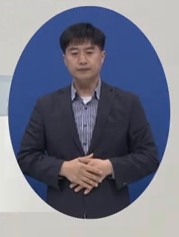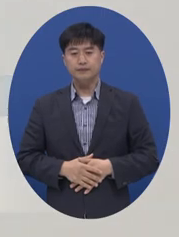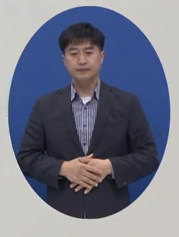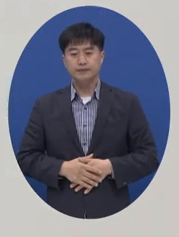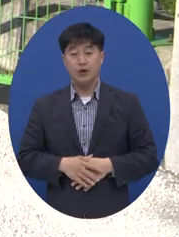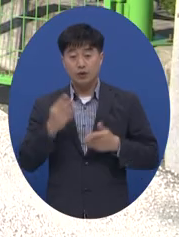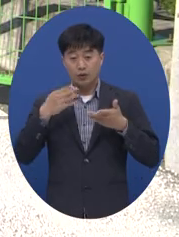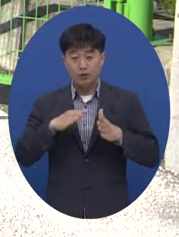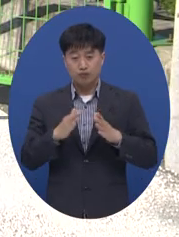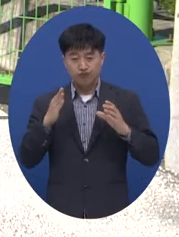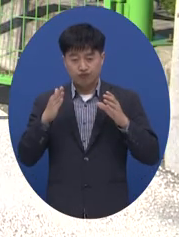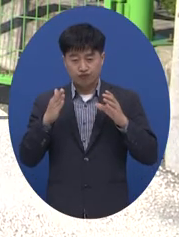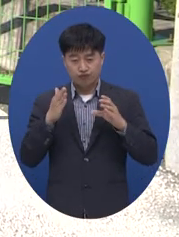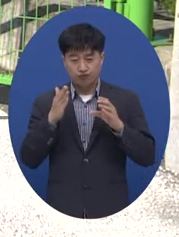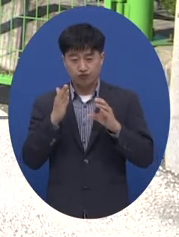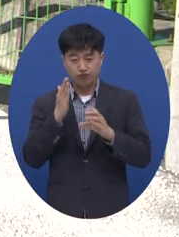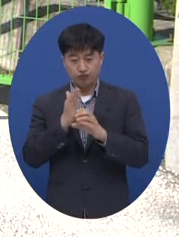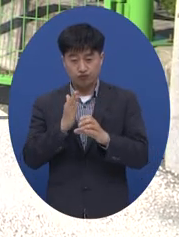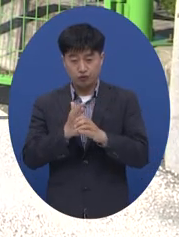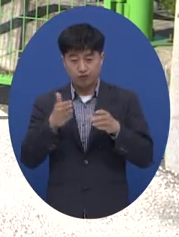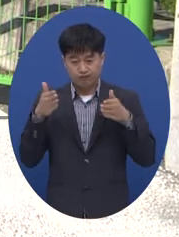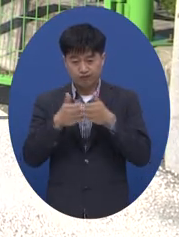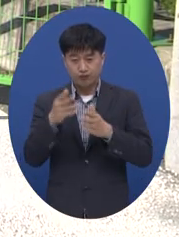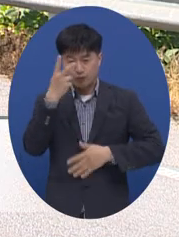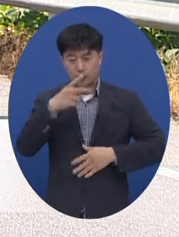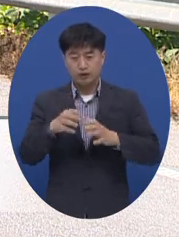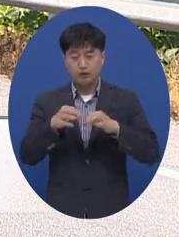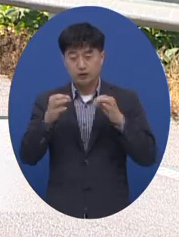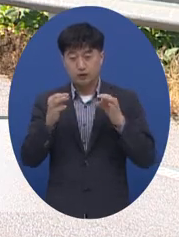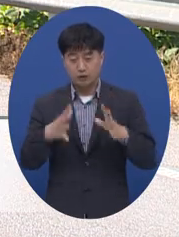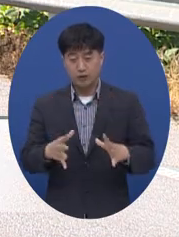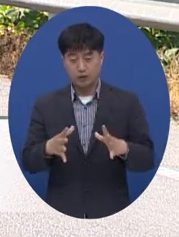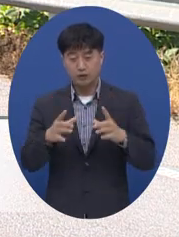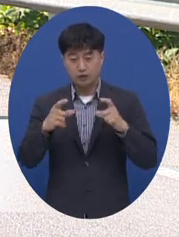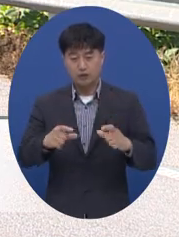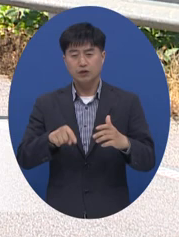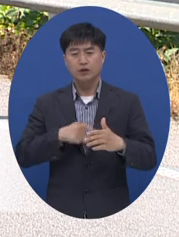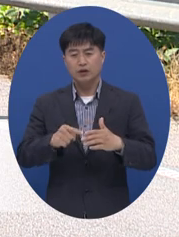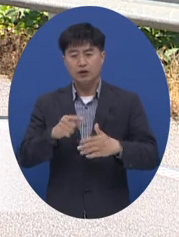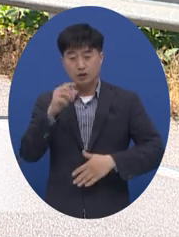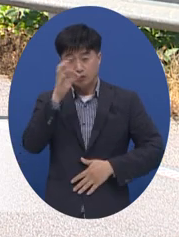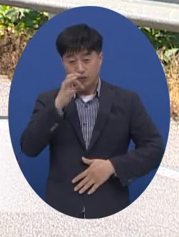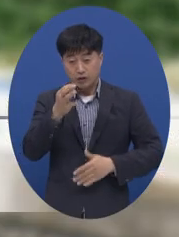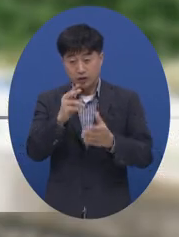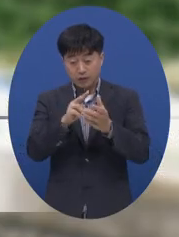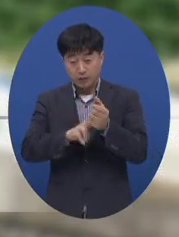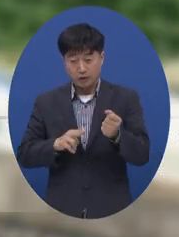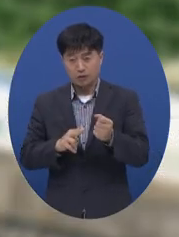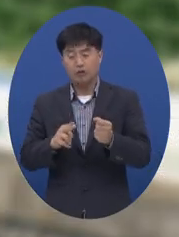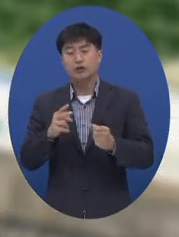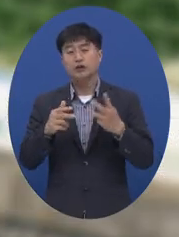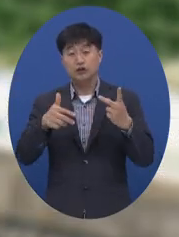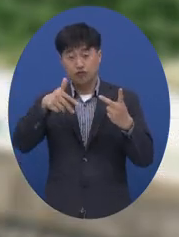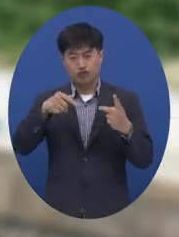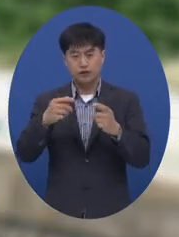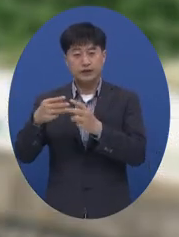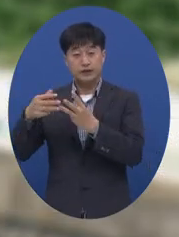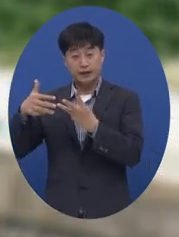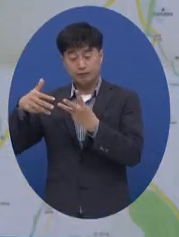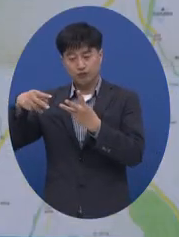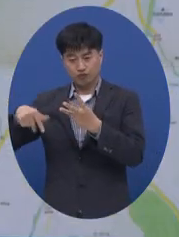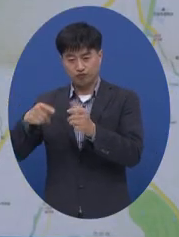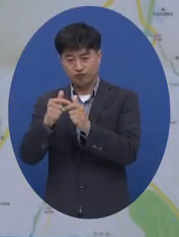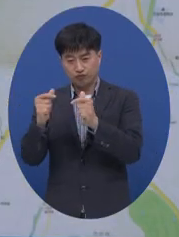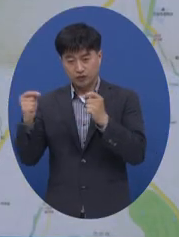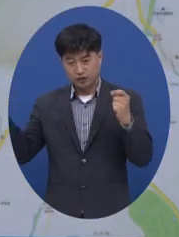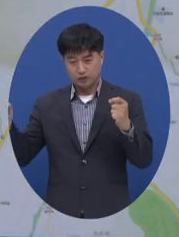바라고요. 경기도는 중점관리지역 내 양돈 농장에 대해 돼지 반출 금지 조치 기간을 1주에서 3주로